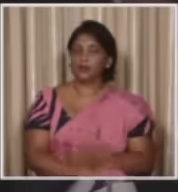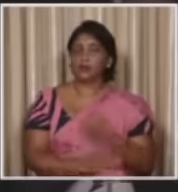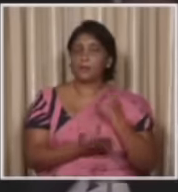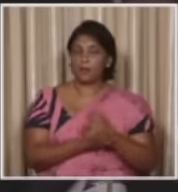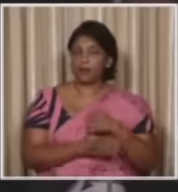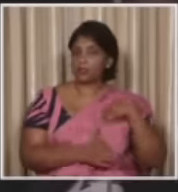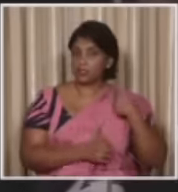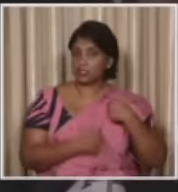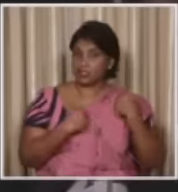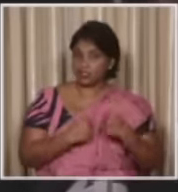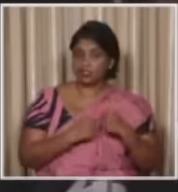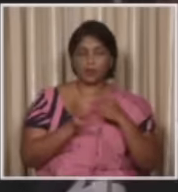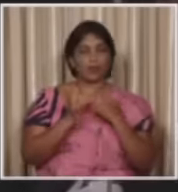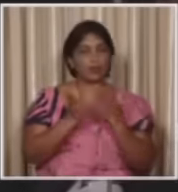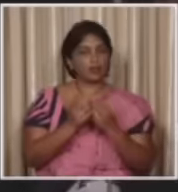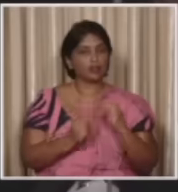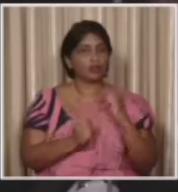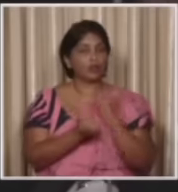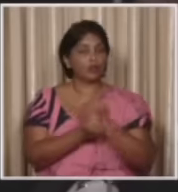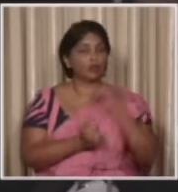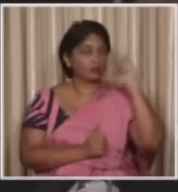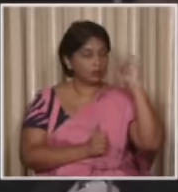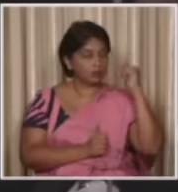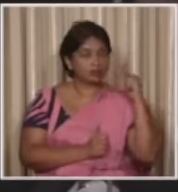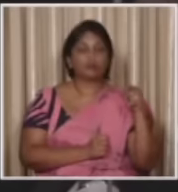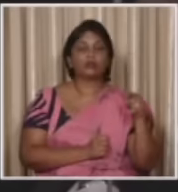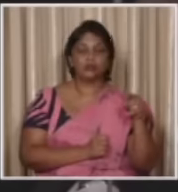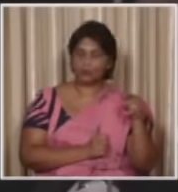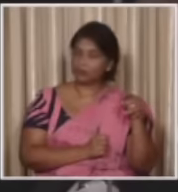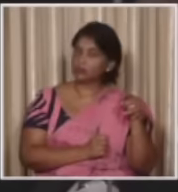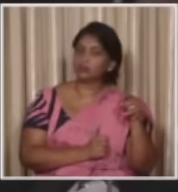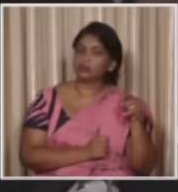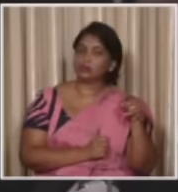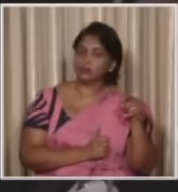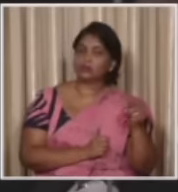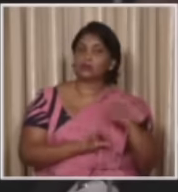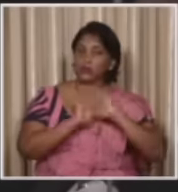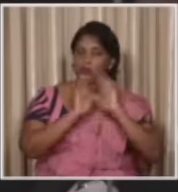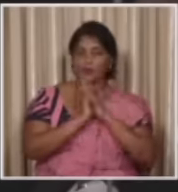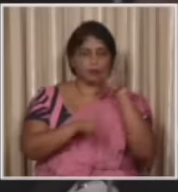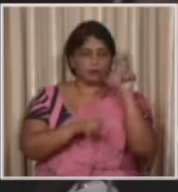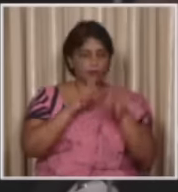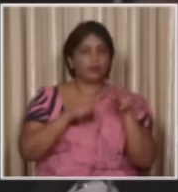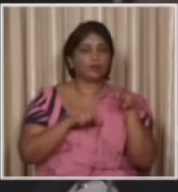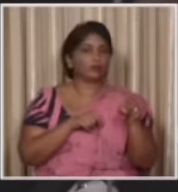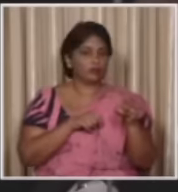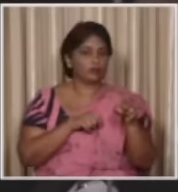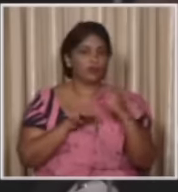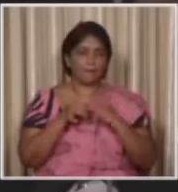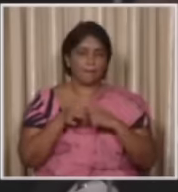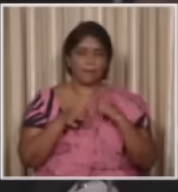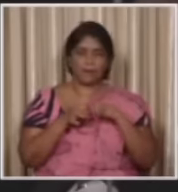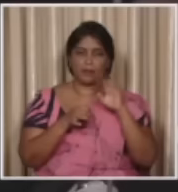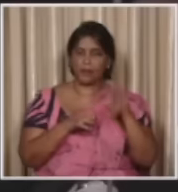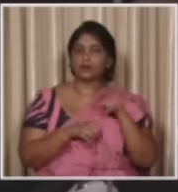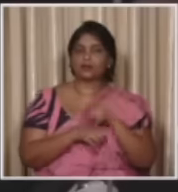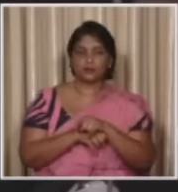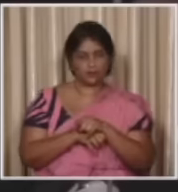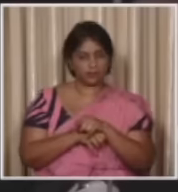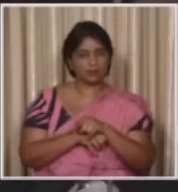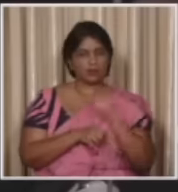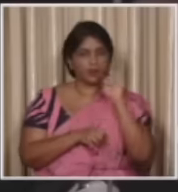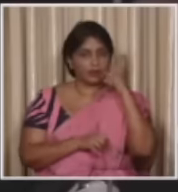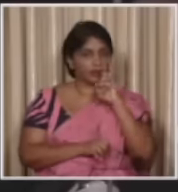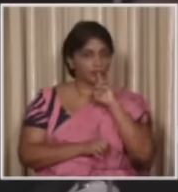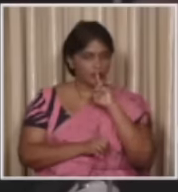මහබැංකුවේ අධිපතිවරයා විගණකාධිපතිවරයා පොලිස්පතිවරයා ඔම්බුඩ්ස්මන්වරයා මේ කියන අය මෙතෙන්දි තමයි මේ ප්‍රශ්නේ මතුුණයි කියලා මේකේ